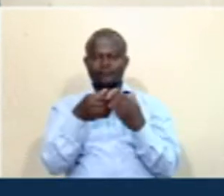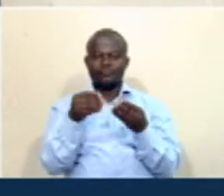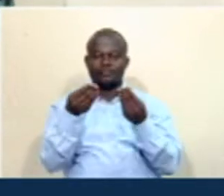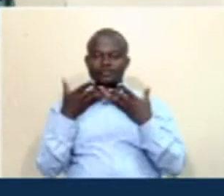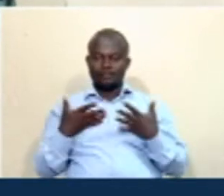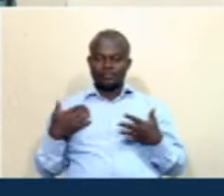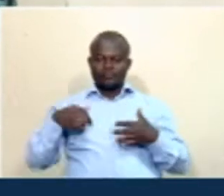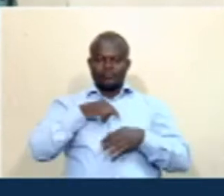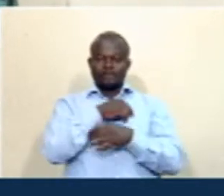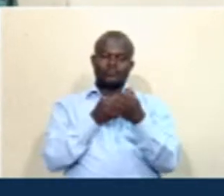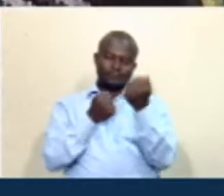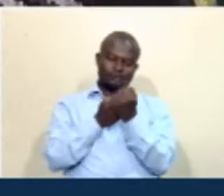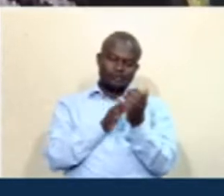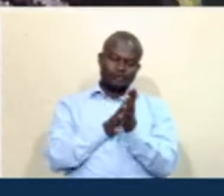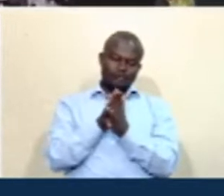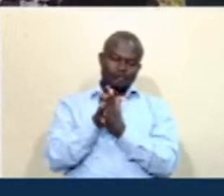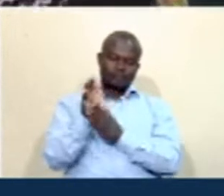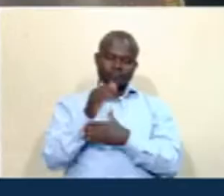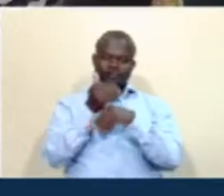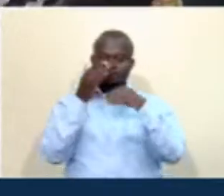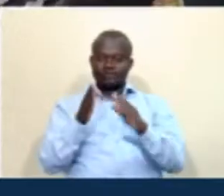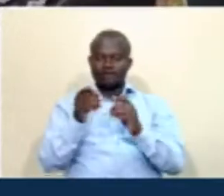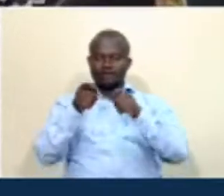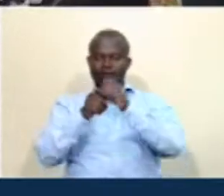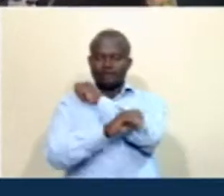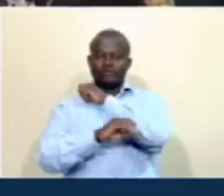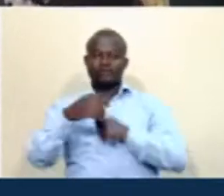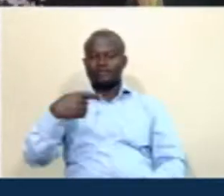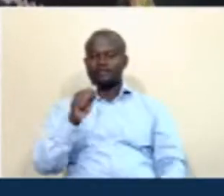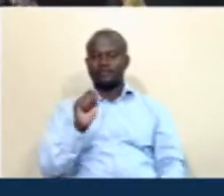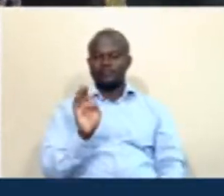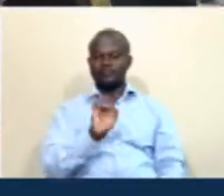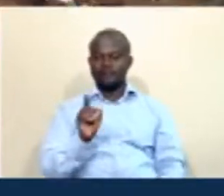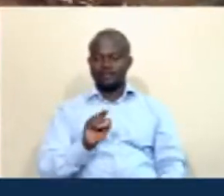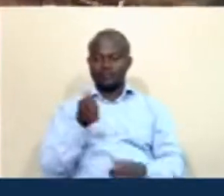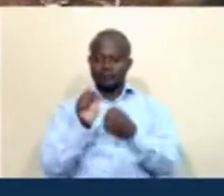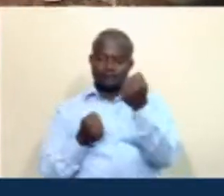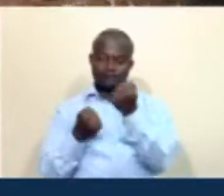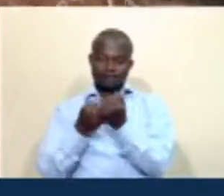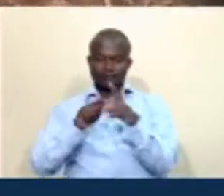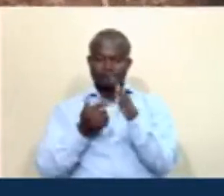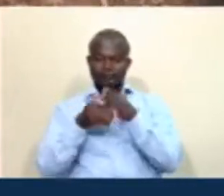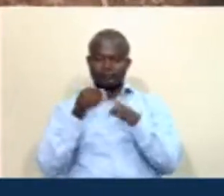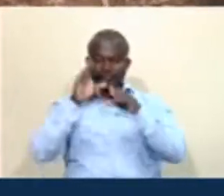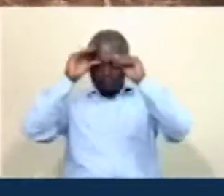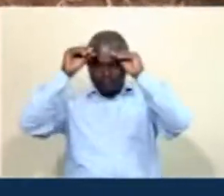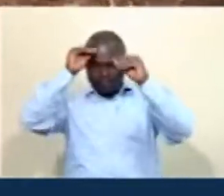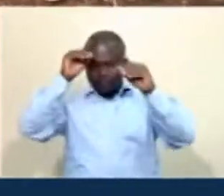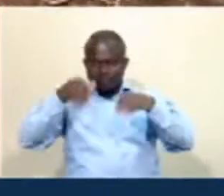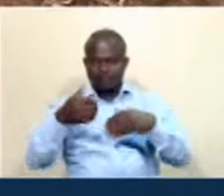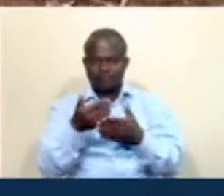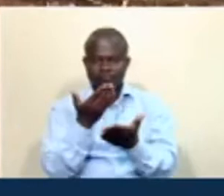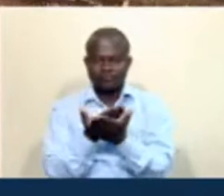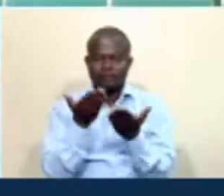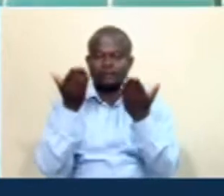bakaduha ku nkunga y'igishoro. Minisitiri w'ubutegetsi bw'igihugu Gatabazi Jean Marie Vianney ati iyo nkunga yo gutangira kwiyubaka abiga imyuga basabira hari,